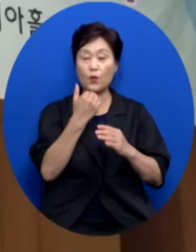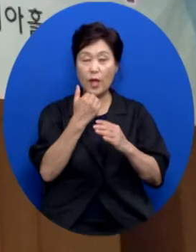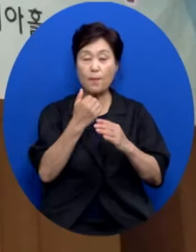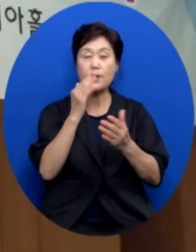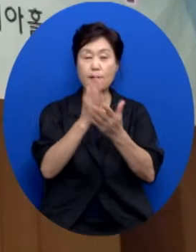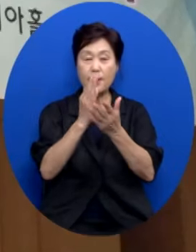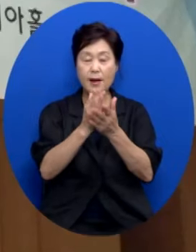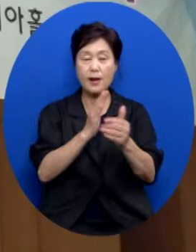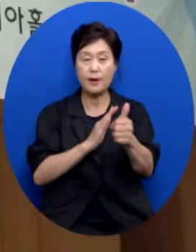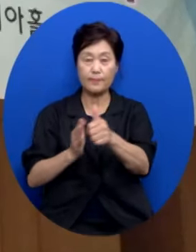당부했습니다 말하기 추연